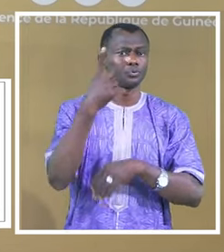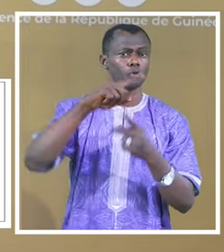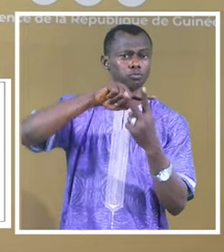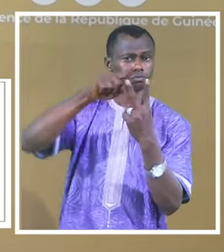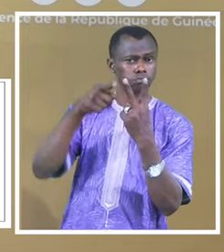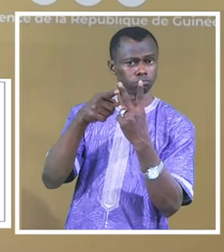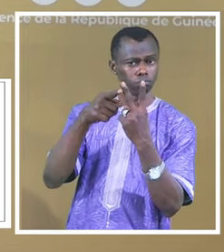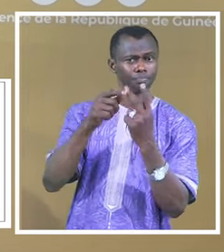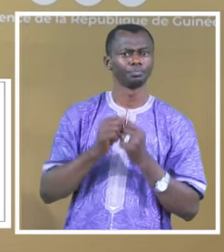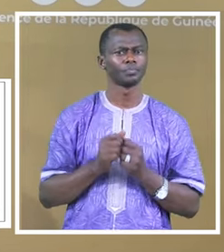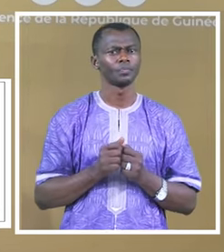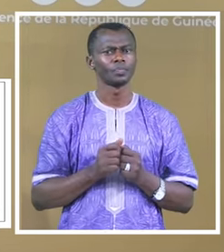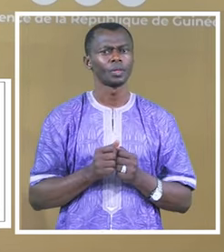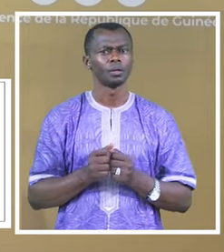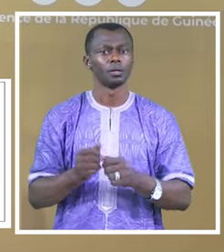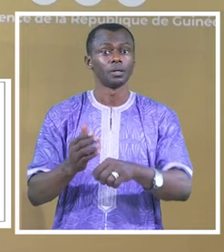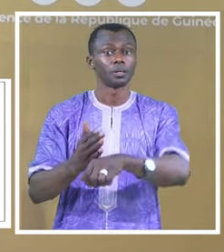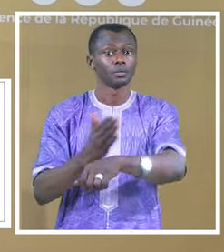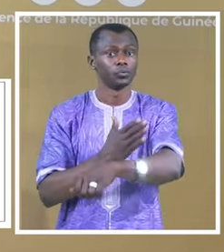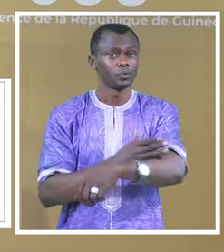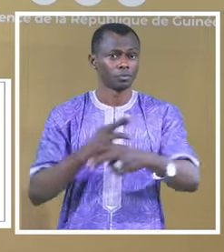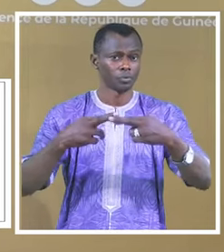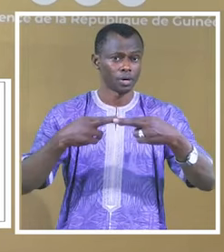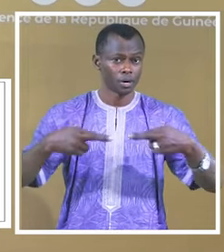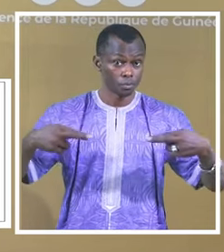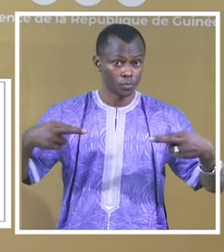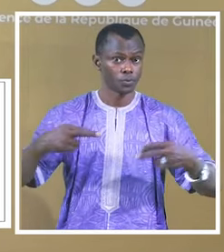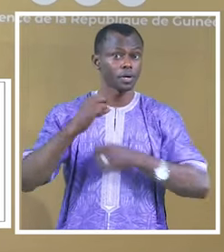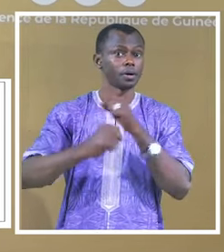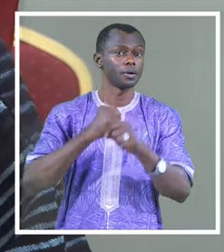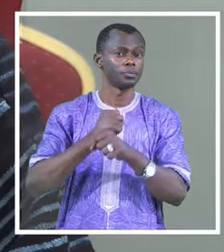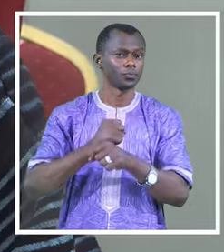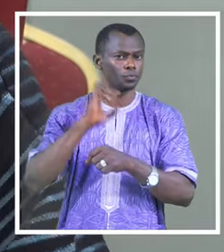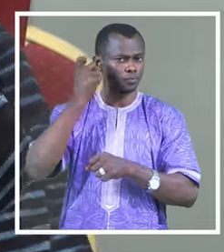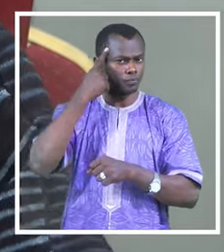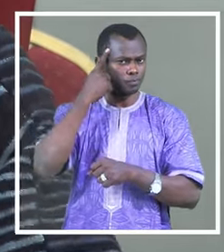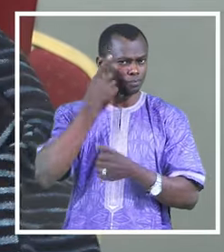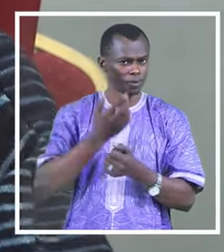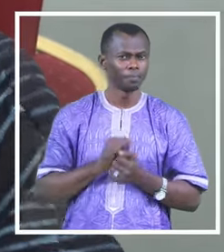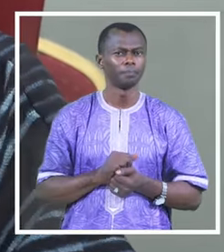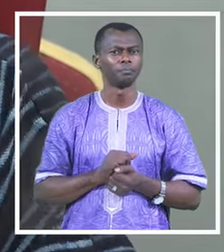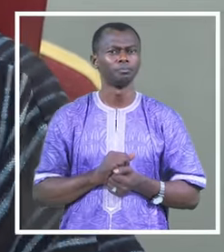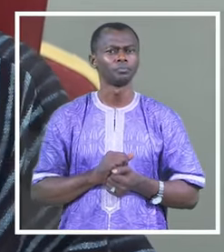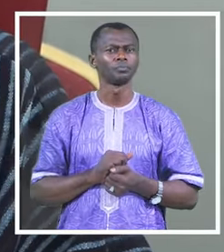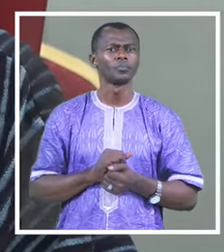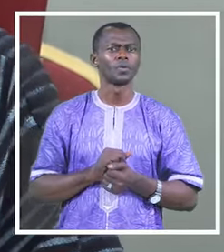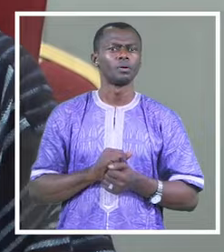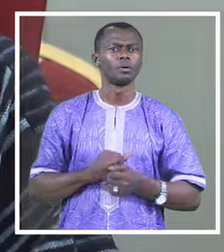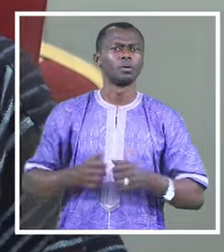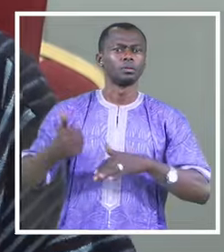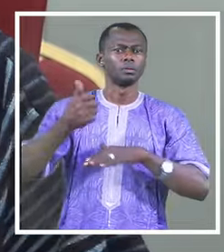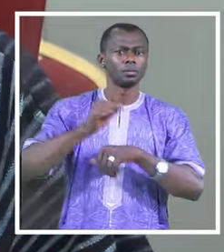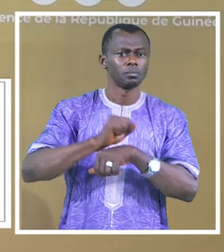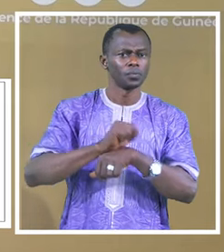gouvernement, l'établissement d'un chronogramme conjoint de travail, de revue et de suivi des projets d'investissement